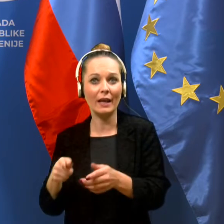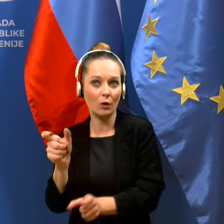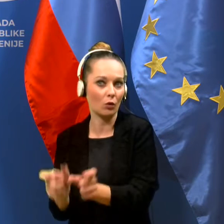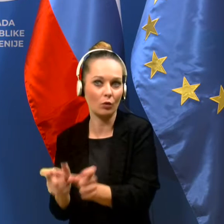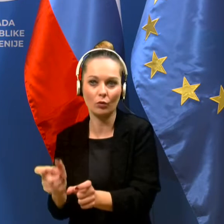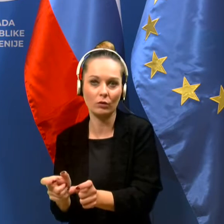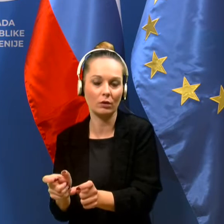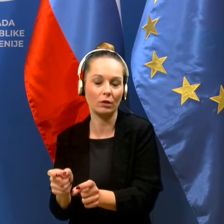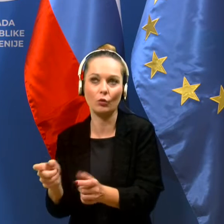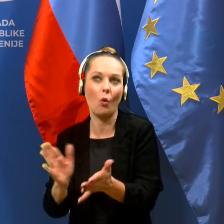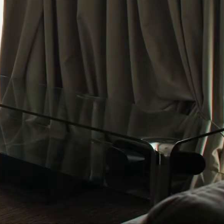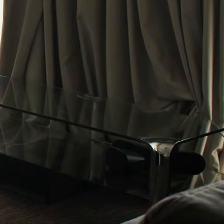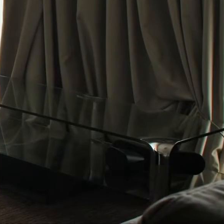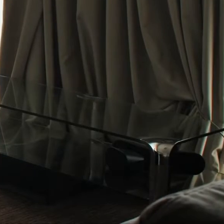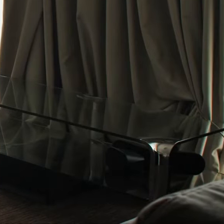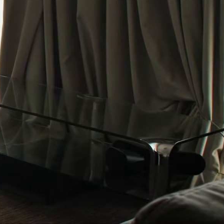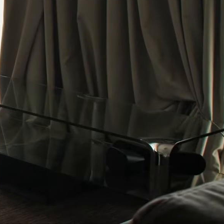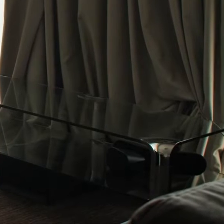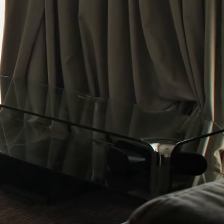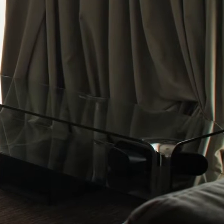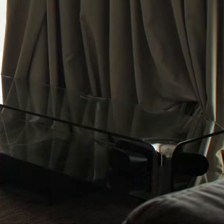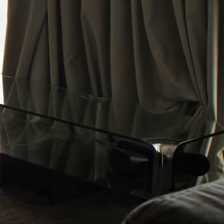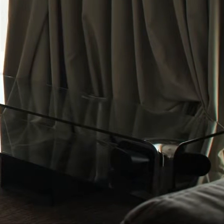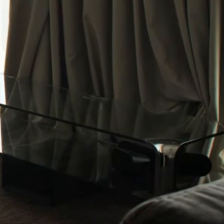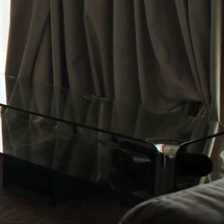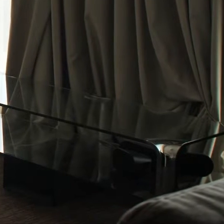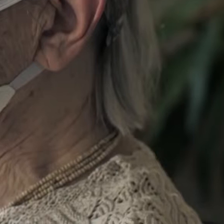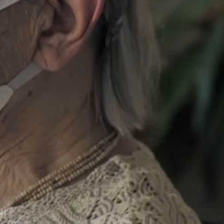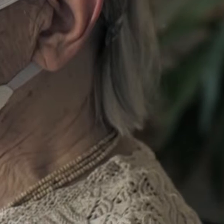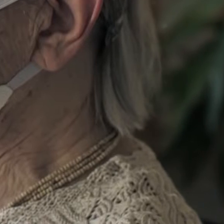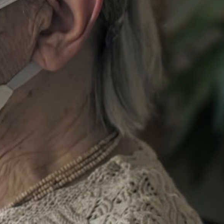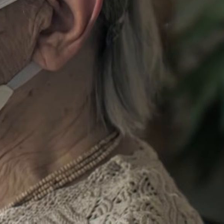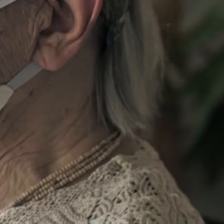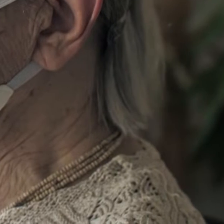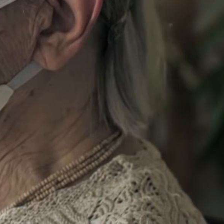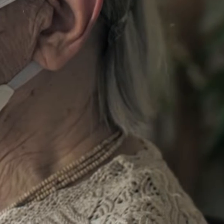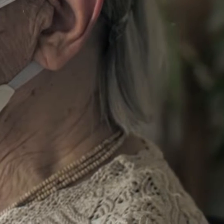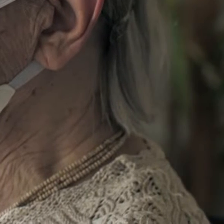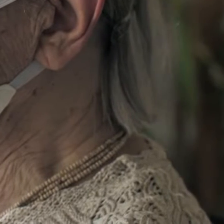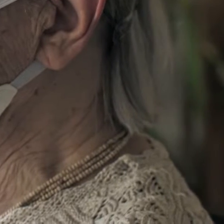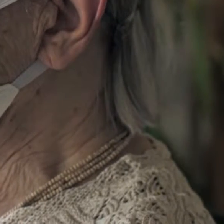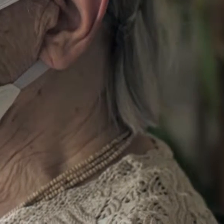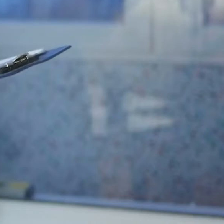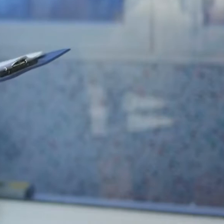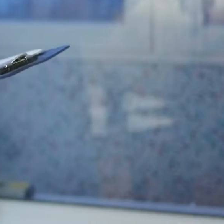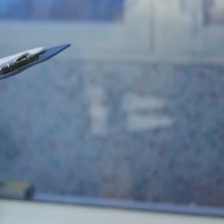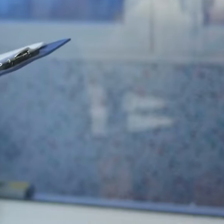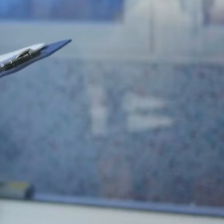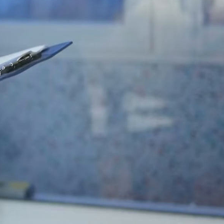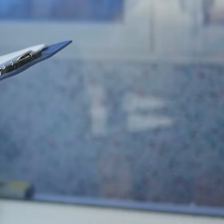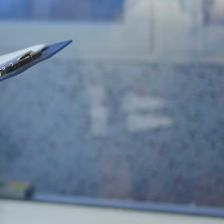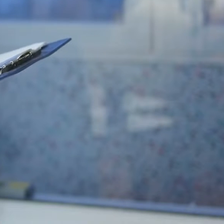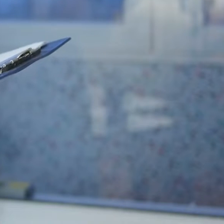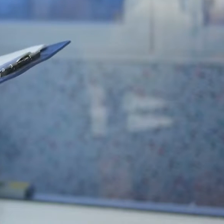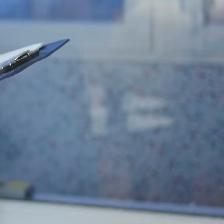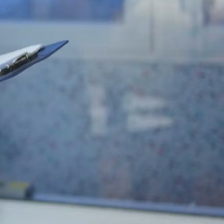da seveda zmanjka prostora. Pomoč DSO-jem bo potekala tako na občinski kot tudi na državni ravni, kjer bo v prvi vrsti namenjena